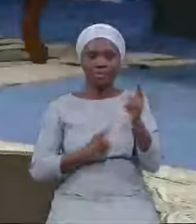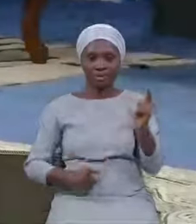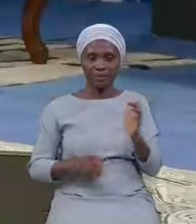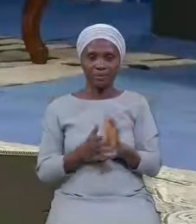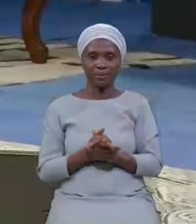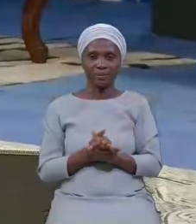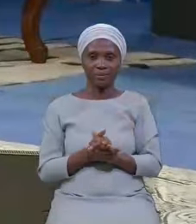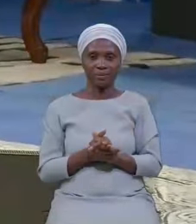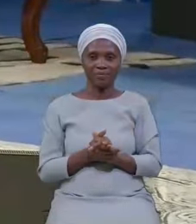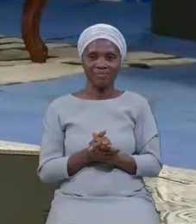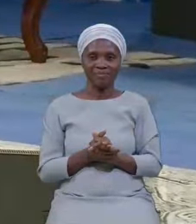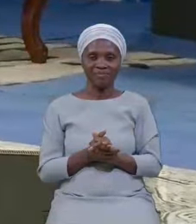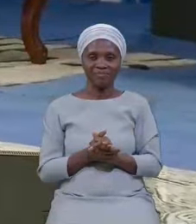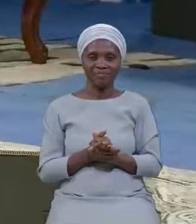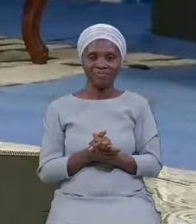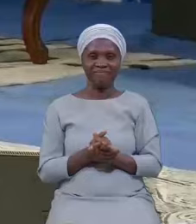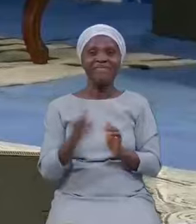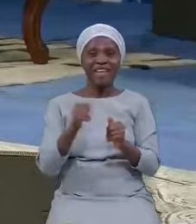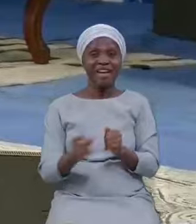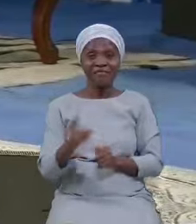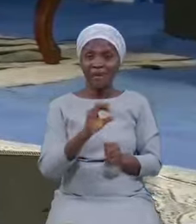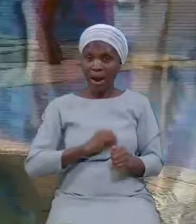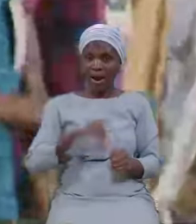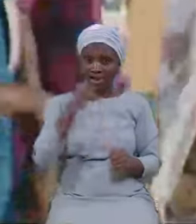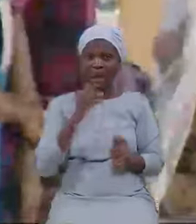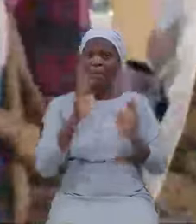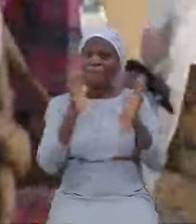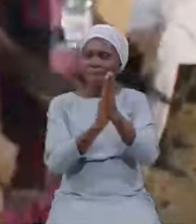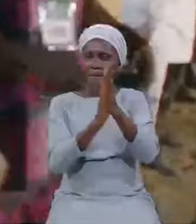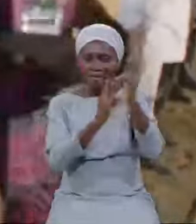Tout le monde, je dis gloire à Dieu.